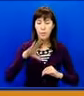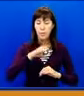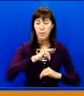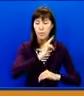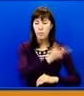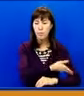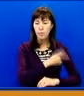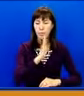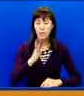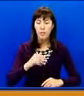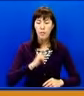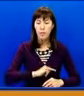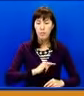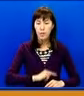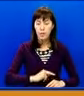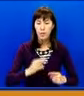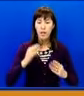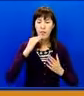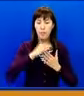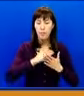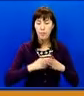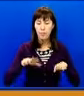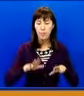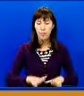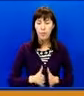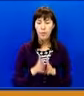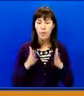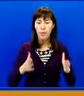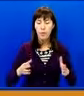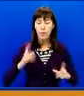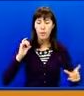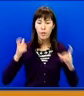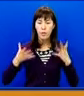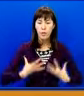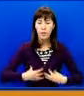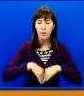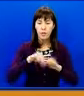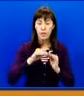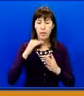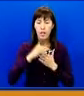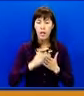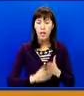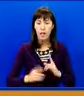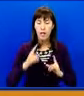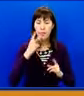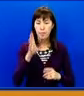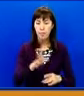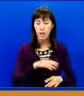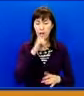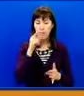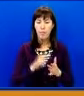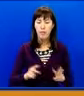усилиями будут выработаны концептуальные решения по укреплению Института семьи. В рамках заседания были рассмотрены